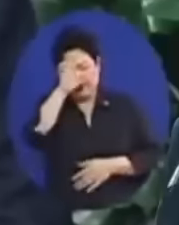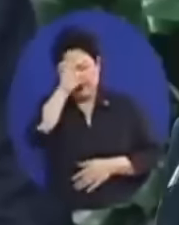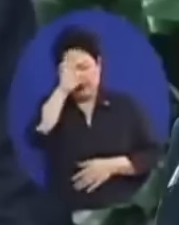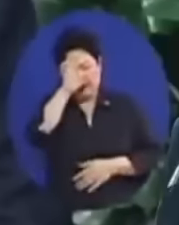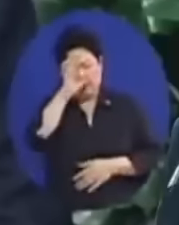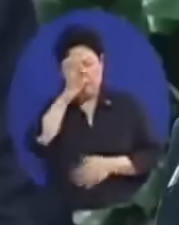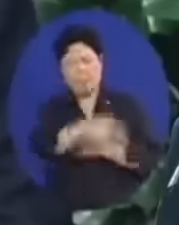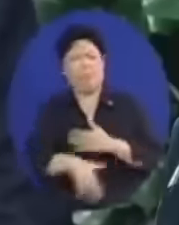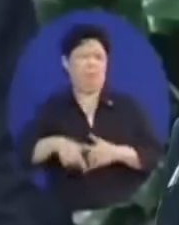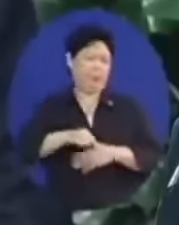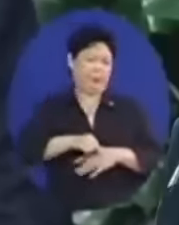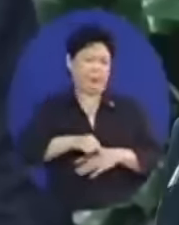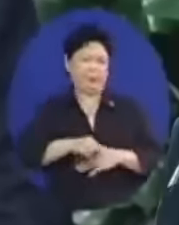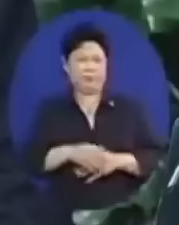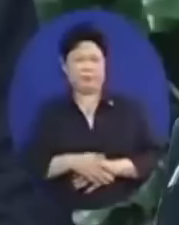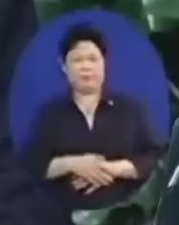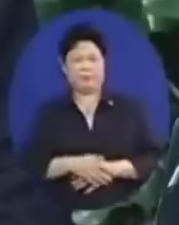병주머니였었습니다.